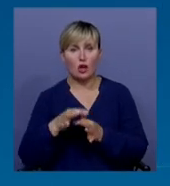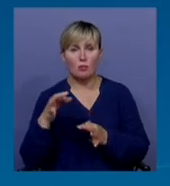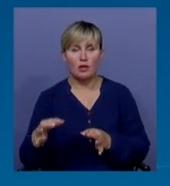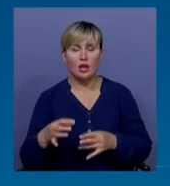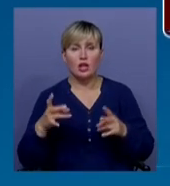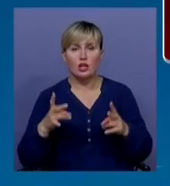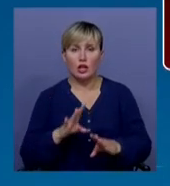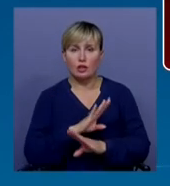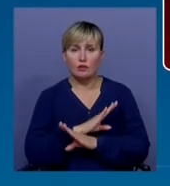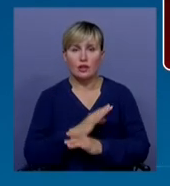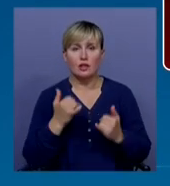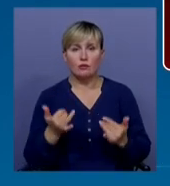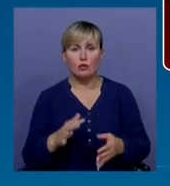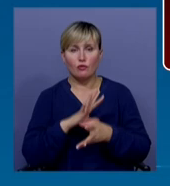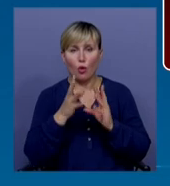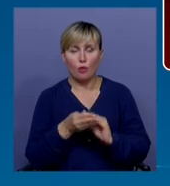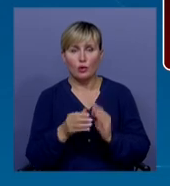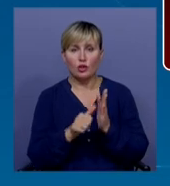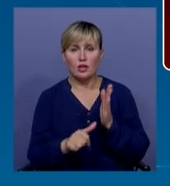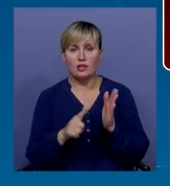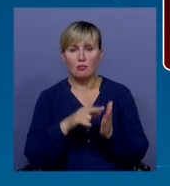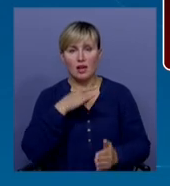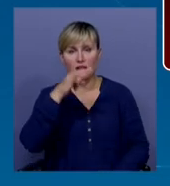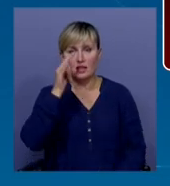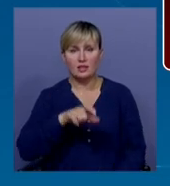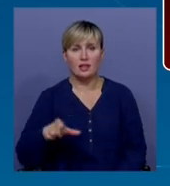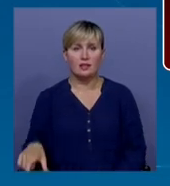жертвами пандемии на сегодня стали 67 казахстанцев.